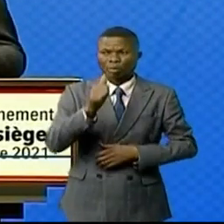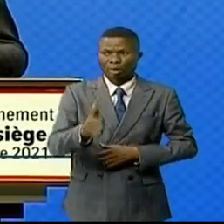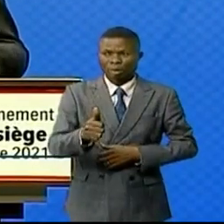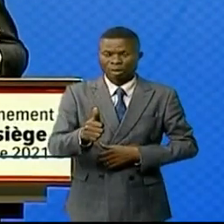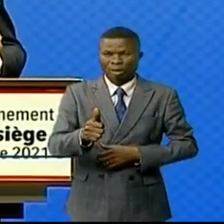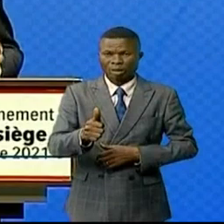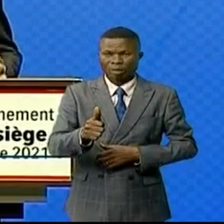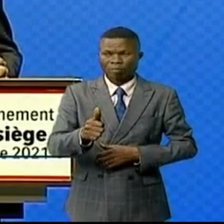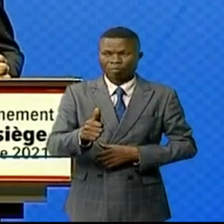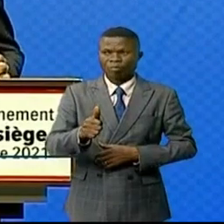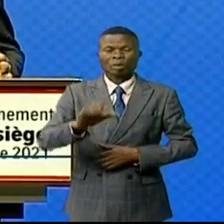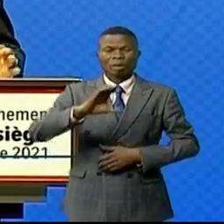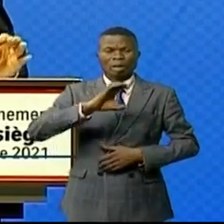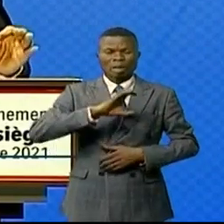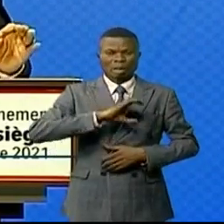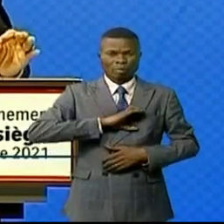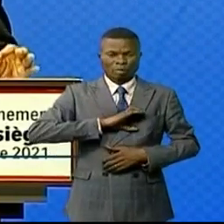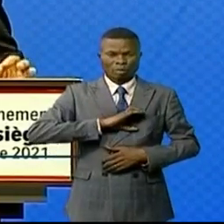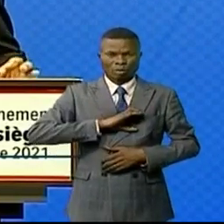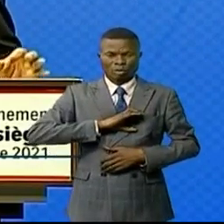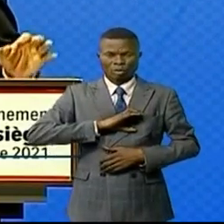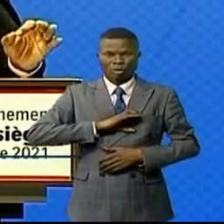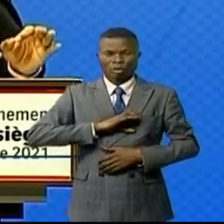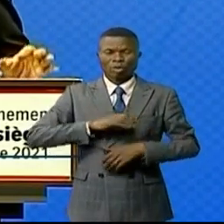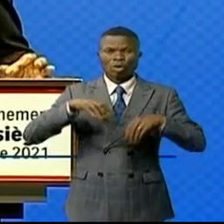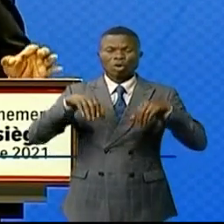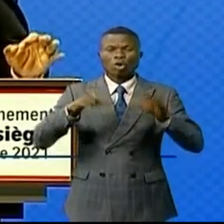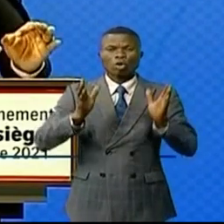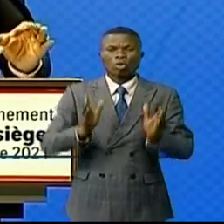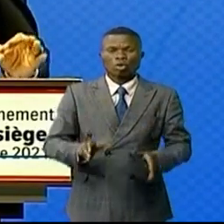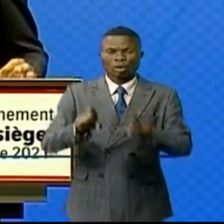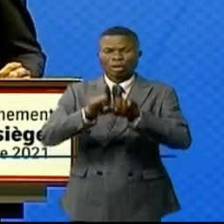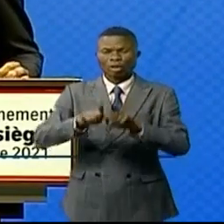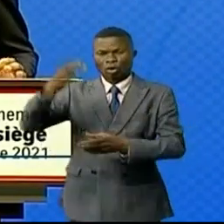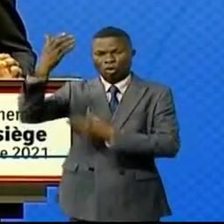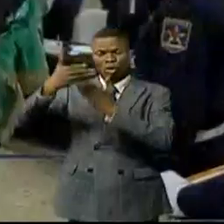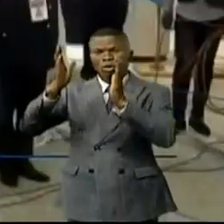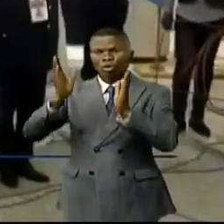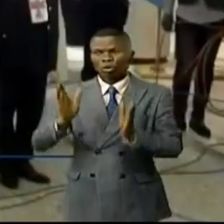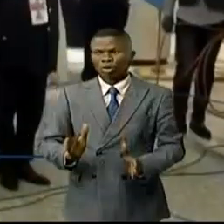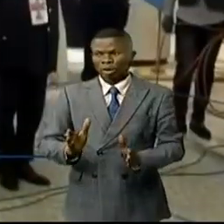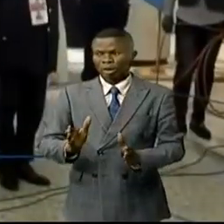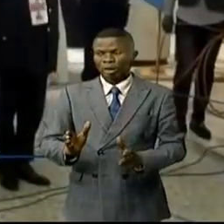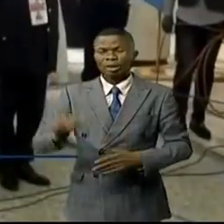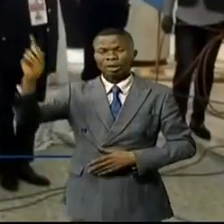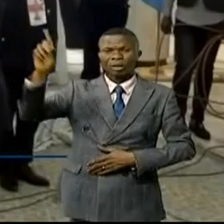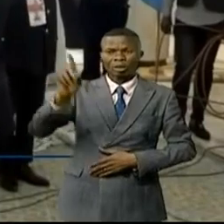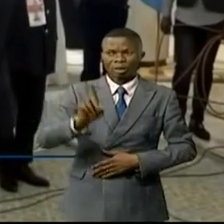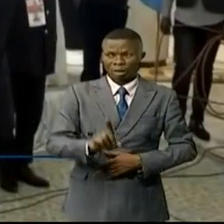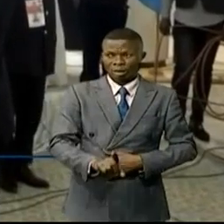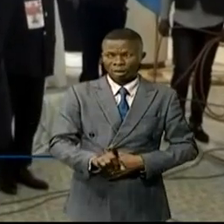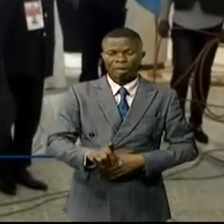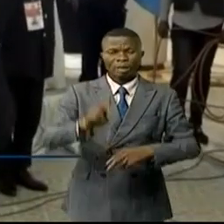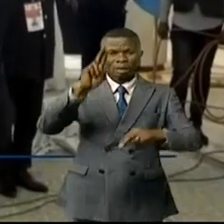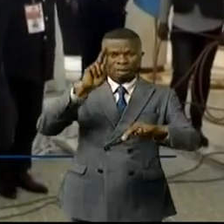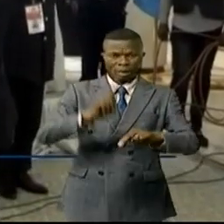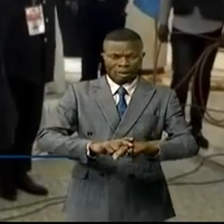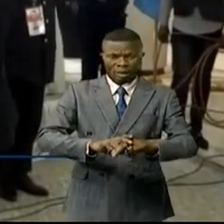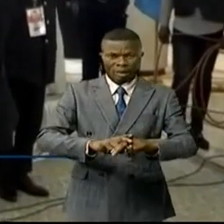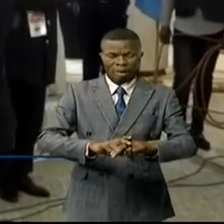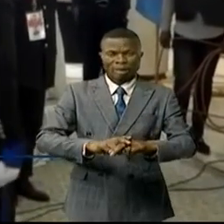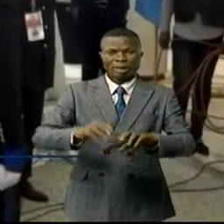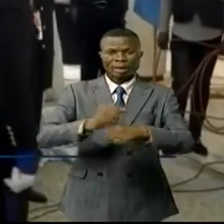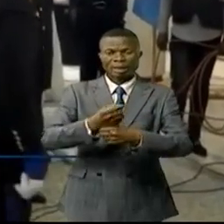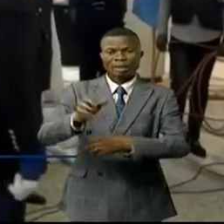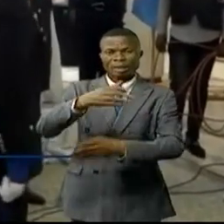que les polices, les éléments de la police du Rwanda ou des policiers rwandais viennent assurer l'ordre public